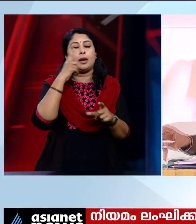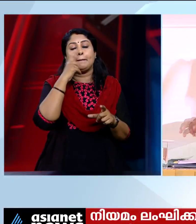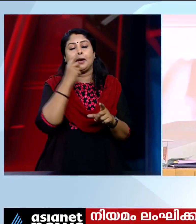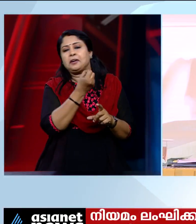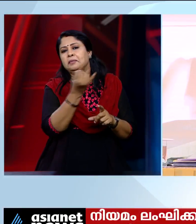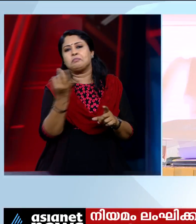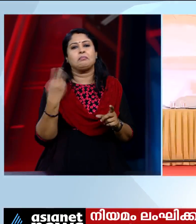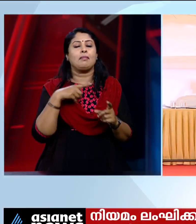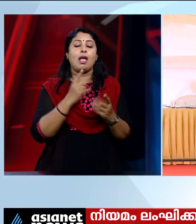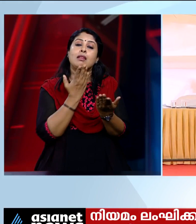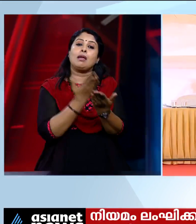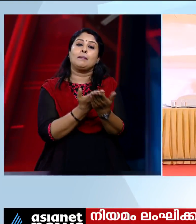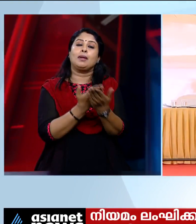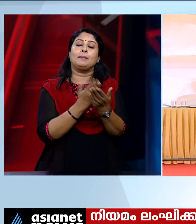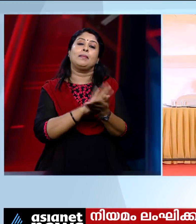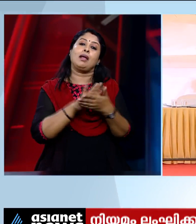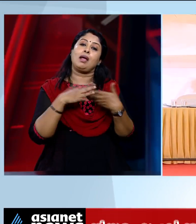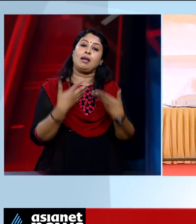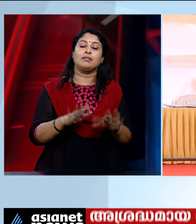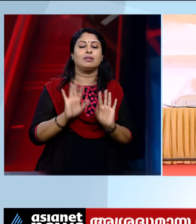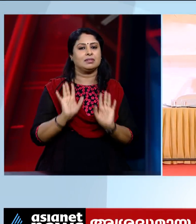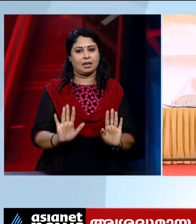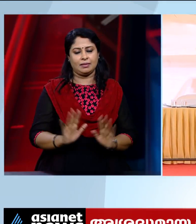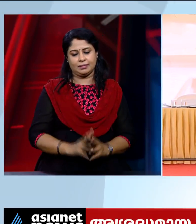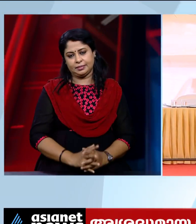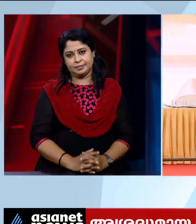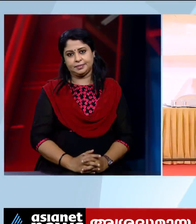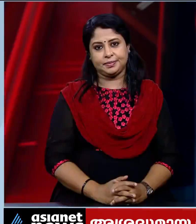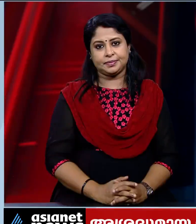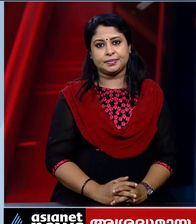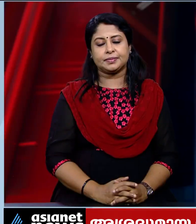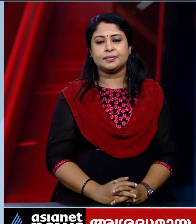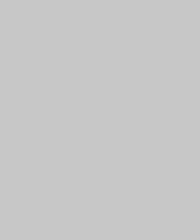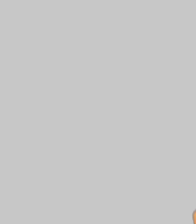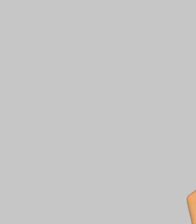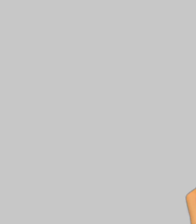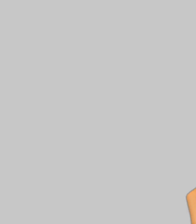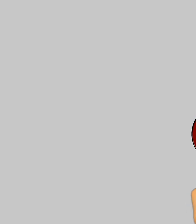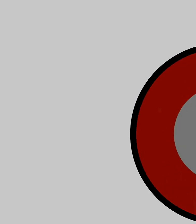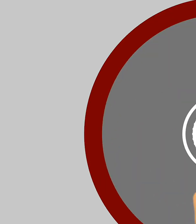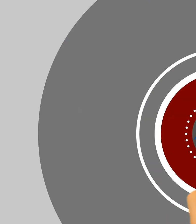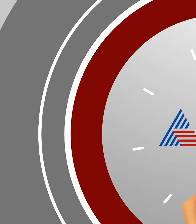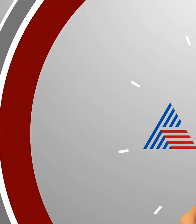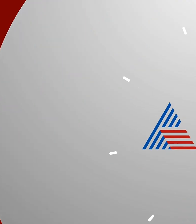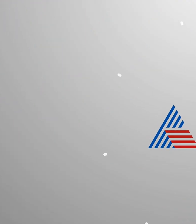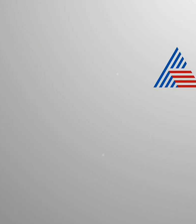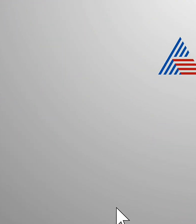ചെയ്തിട്ടുണ്ടെന്നും കരസേന അറിയിച്ചു. ഏഷ്യാനെറ്റ് ന്യൂസ്, കോഴിക്കോട്.